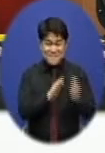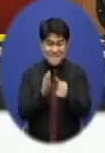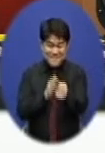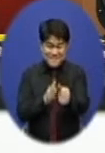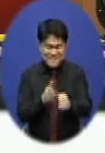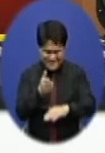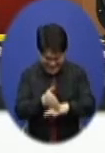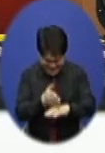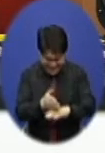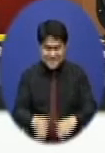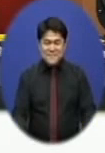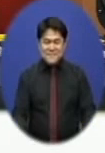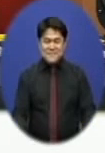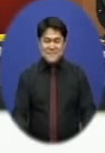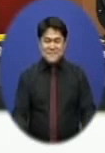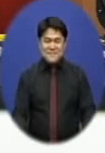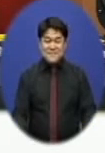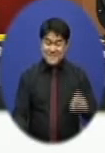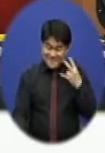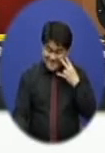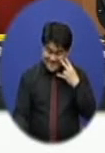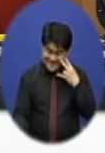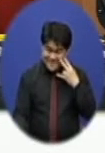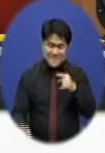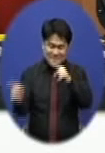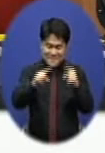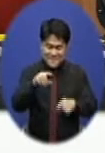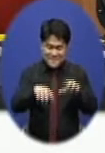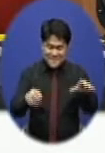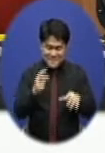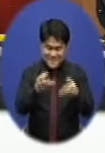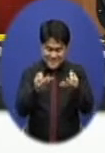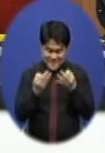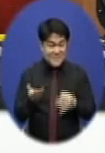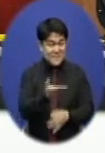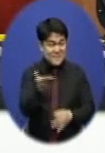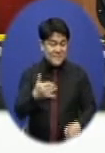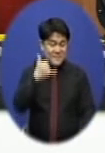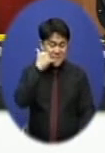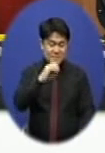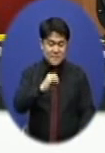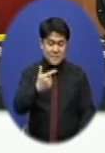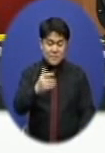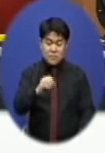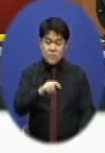네. 고맙습니다. 권효림 네. 예. 전국에 계신 시청자 여러분 ARS